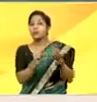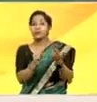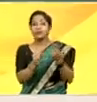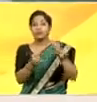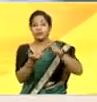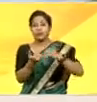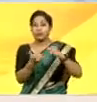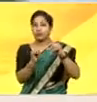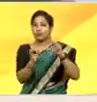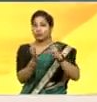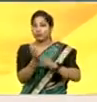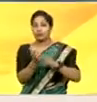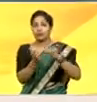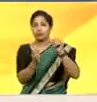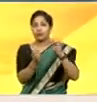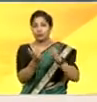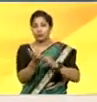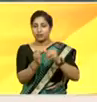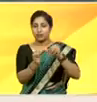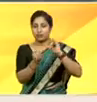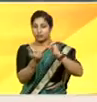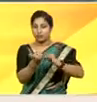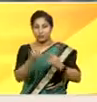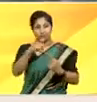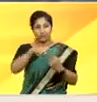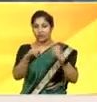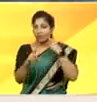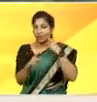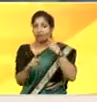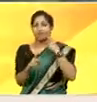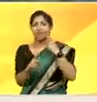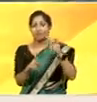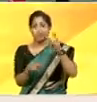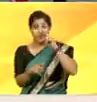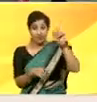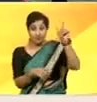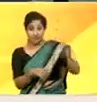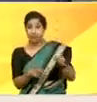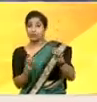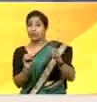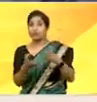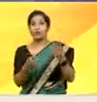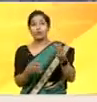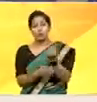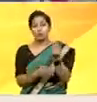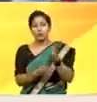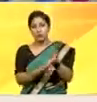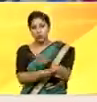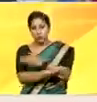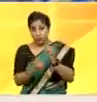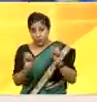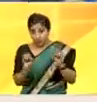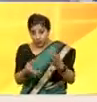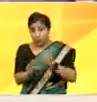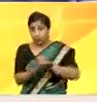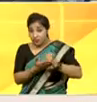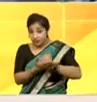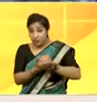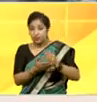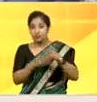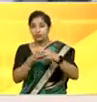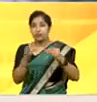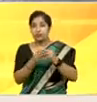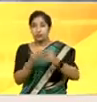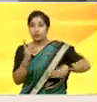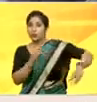समष्टि गुब्बी जी ने की है। कुछ दिनों पहले ही शुरू हुआ ये प्रयास